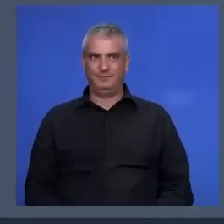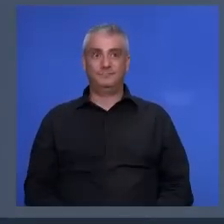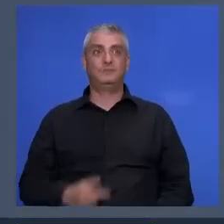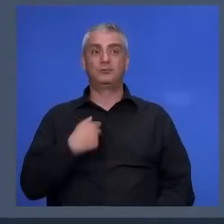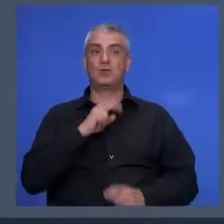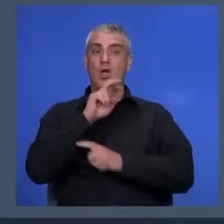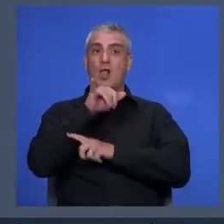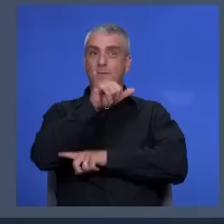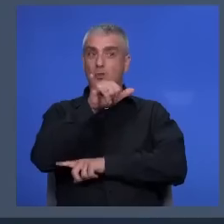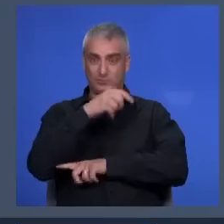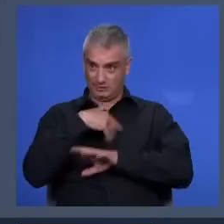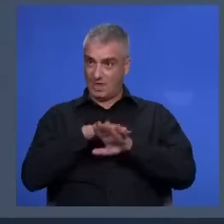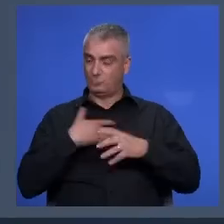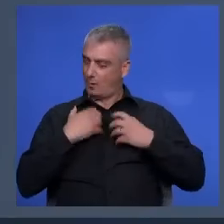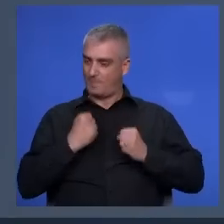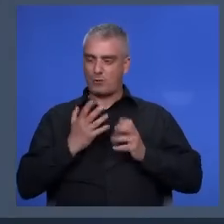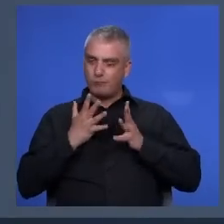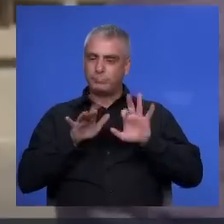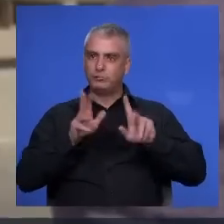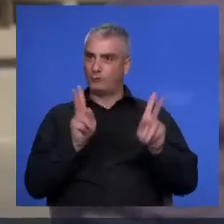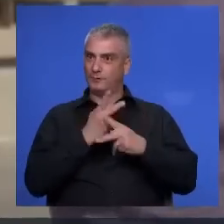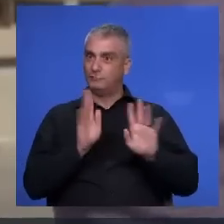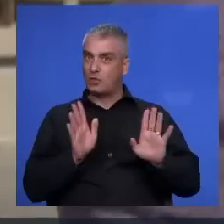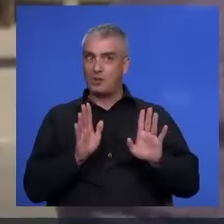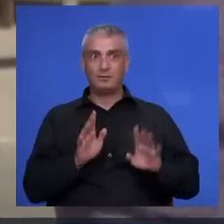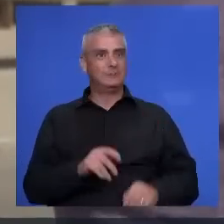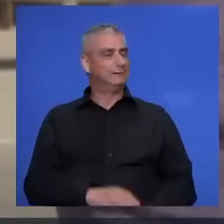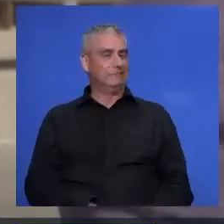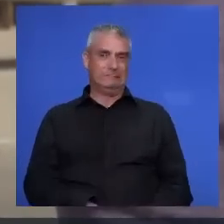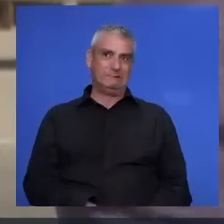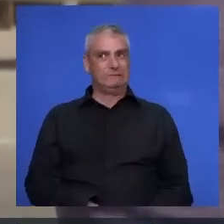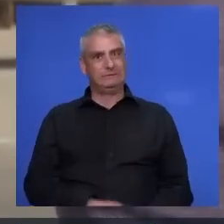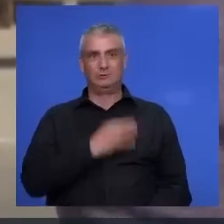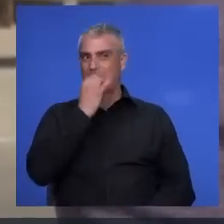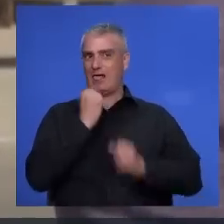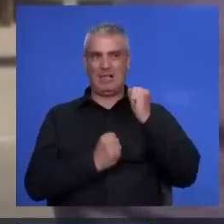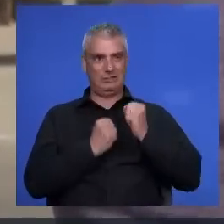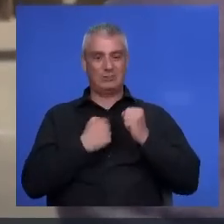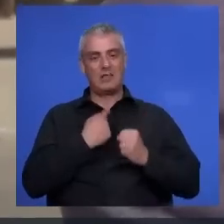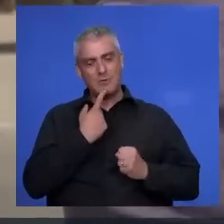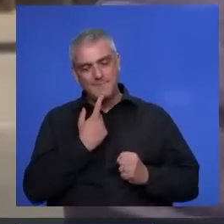on a plane, should I feel safe in the cyberspace? That's a tough one. I would say